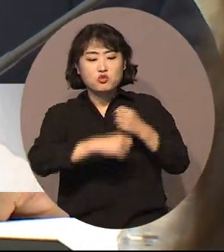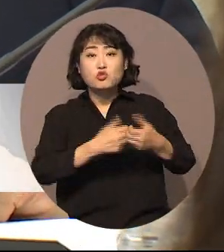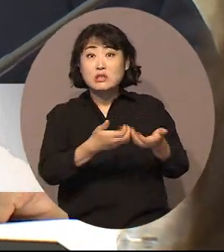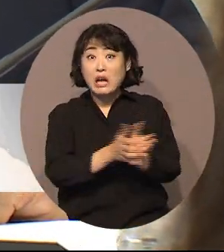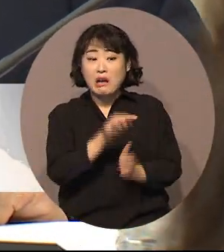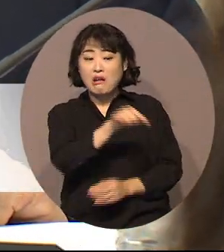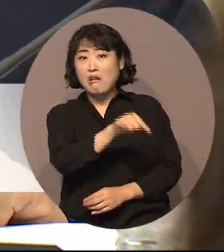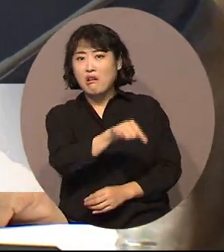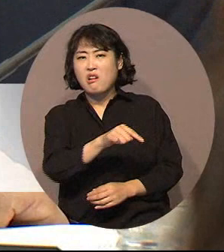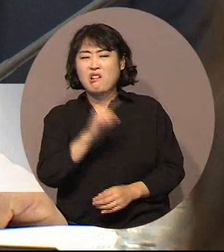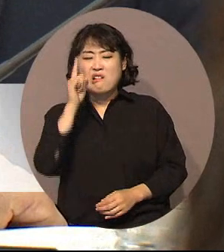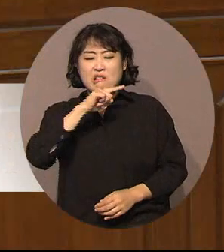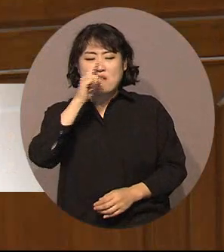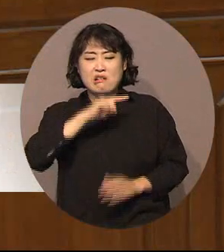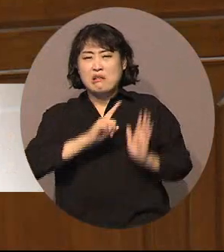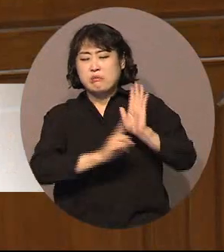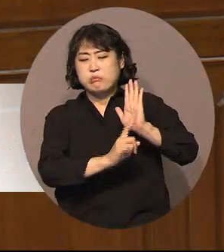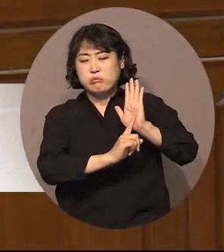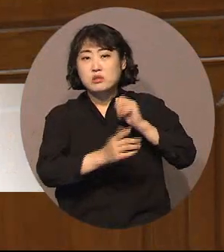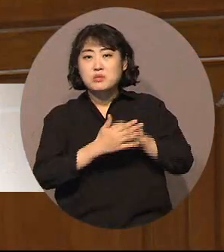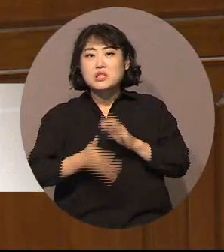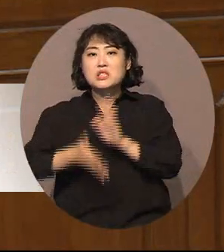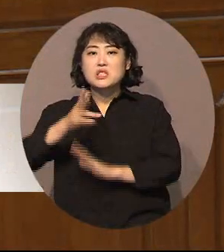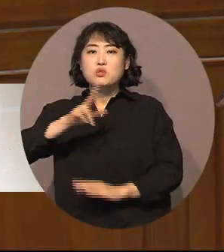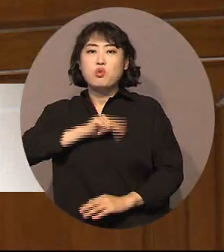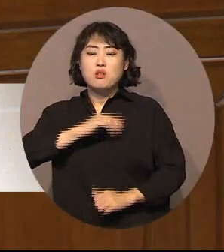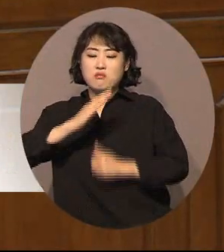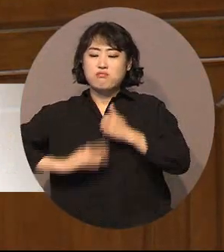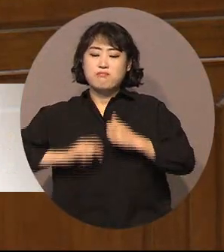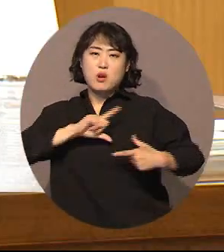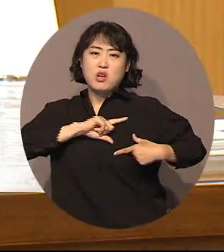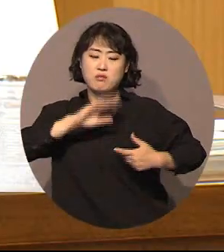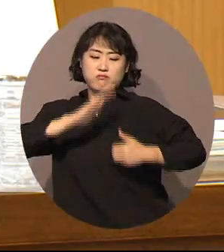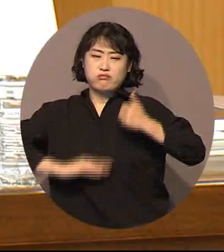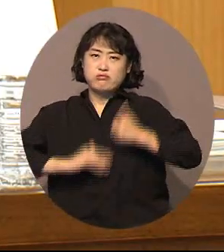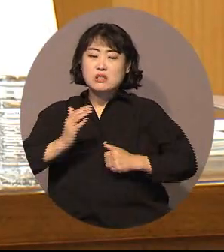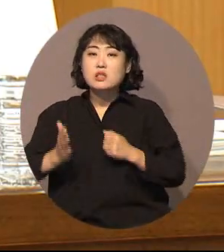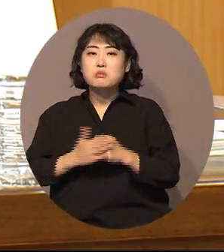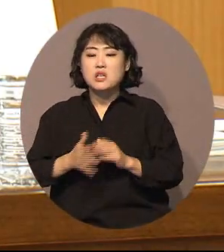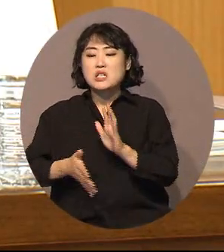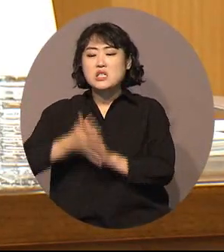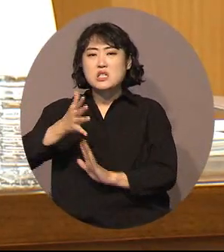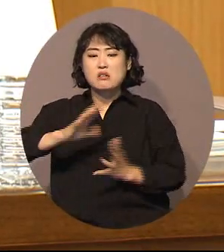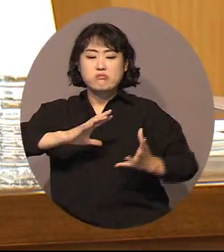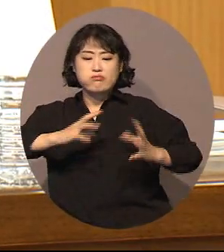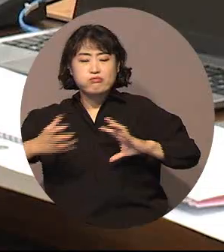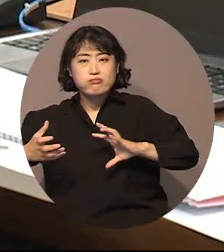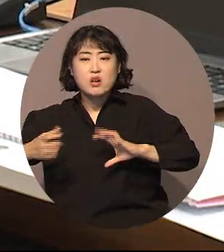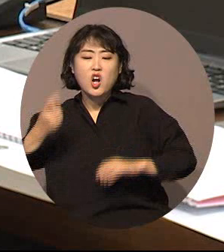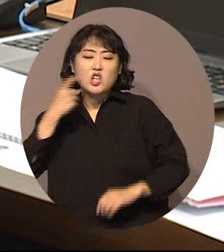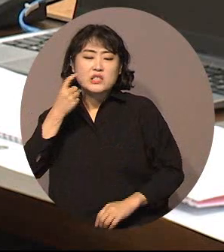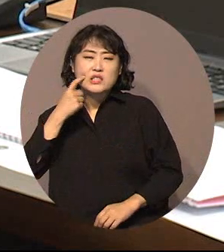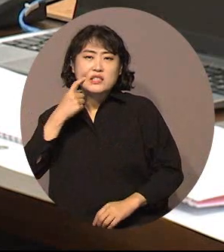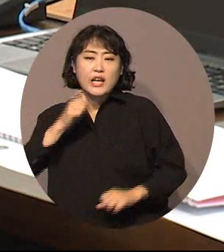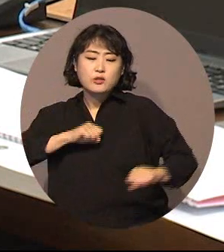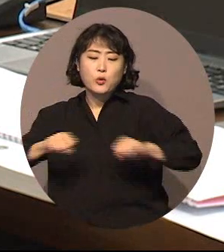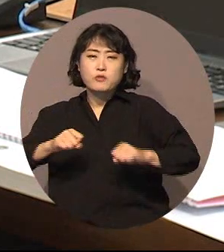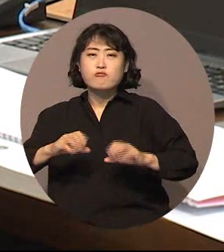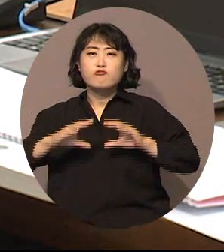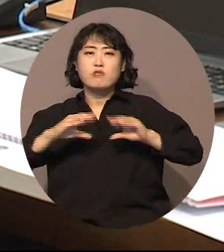대전시당이 악성 선전으로 시의원들의 명예를 훼손했다며 시의회를 파행으로 이끄는 거짓 선동을